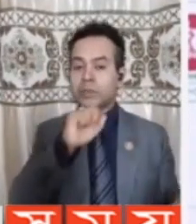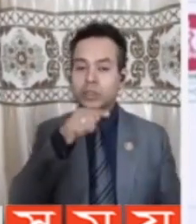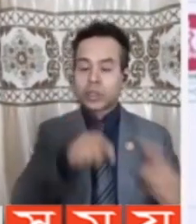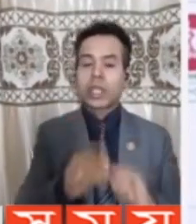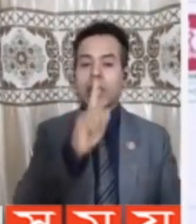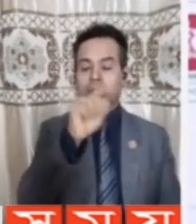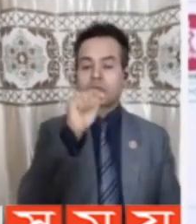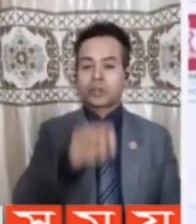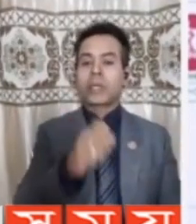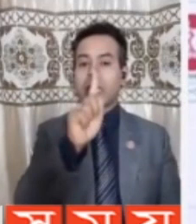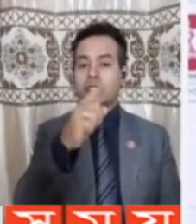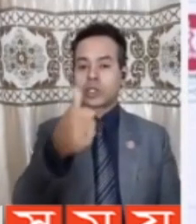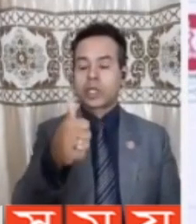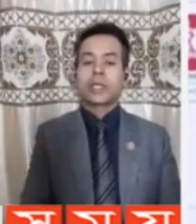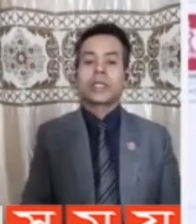1.16%, একুশ থেকে 30